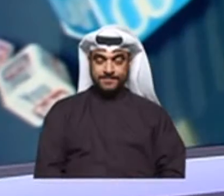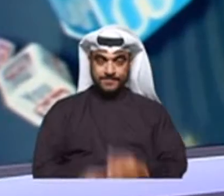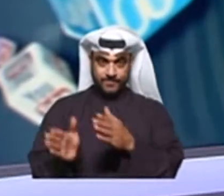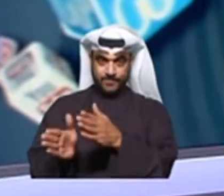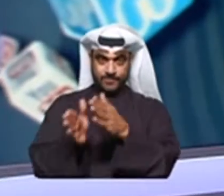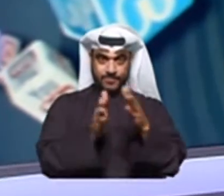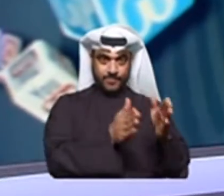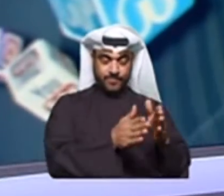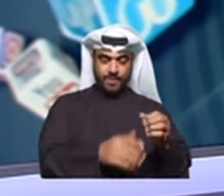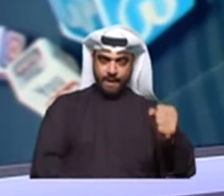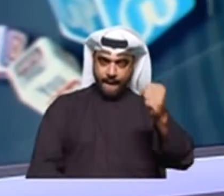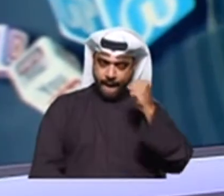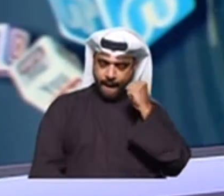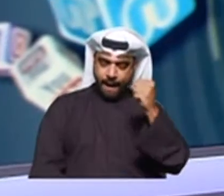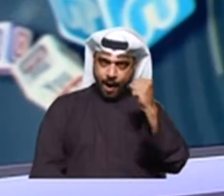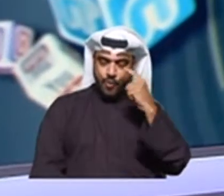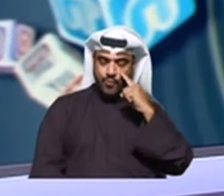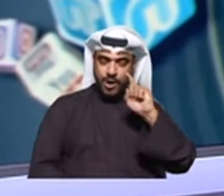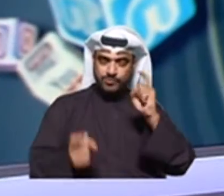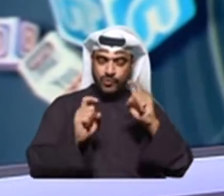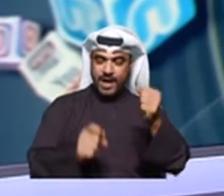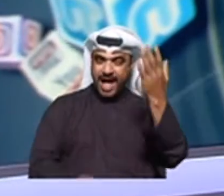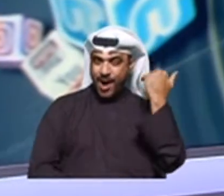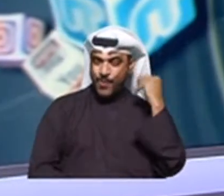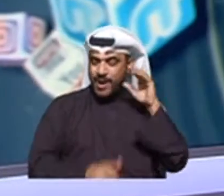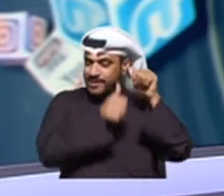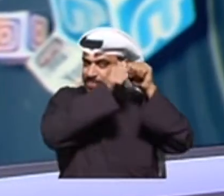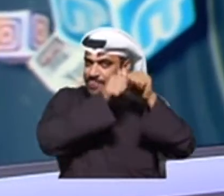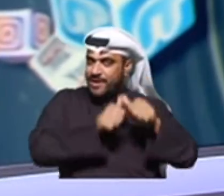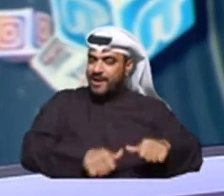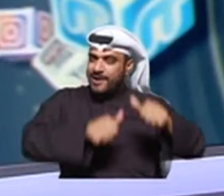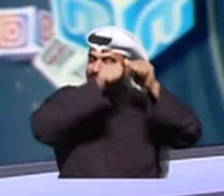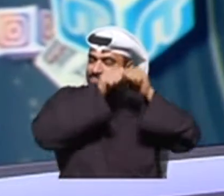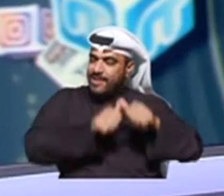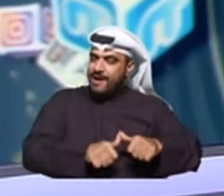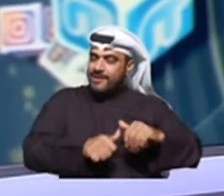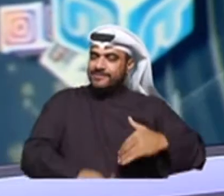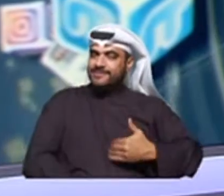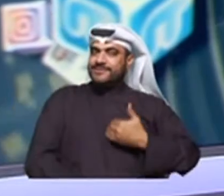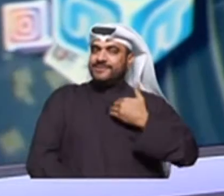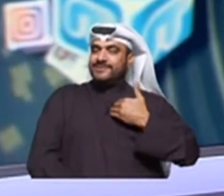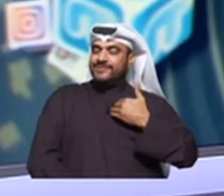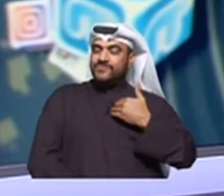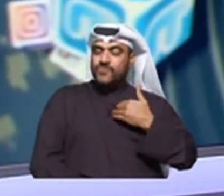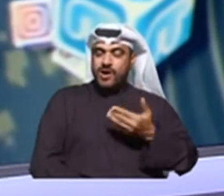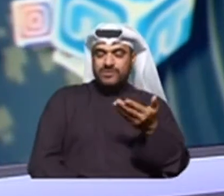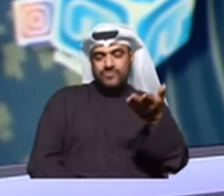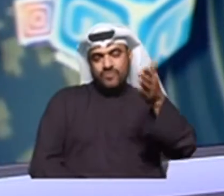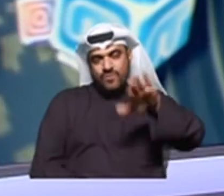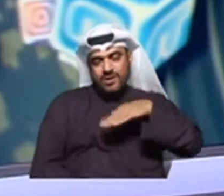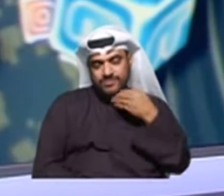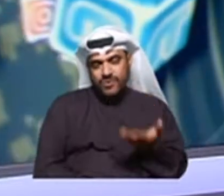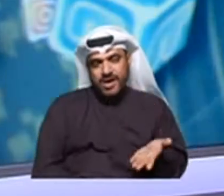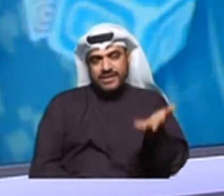من أسمى البطولات الدفاع عن الوطن ومقاومة الاحتلال، ففيها تظهر درجة التضحية والإباء وتعلوها الشهادة والتضحية